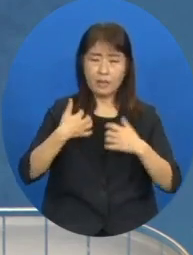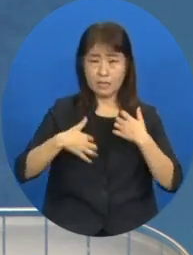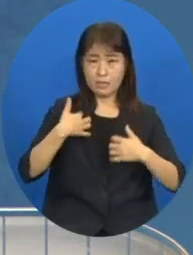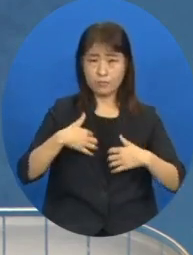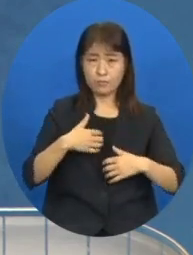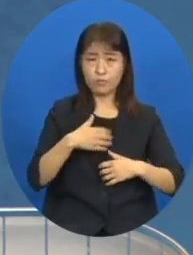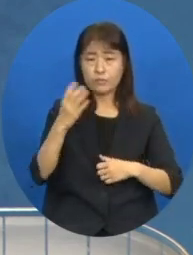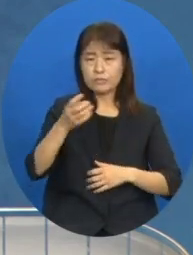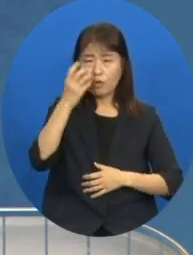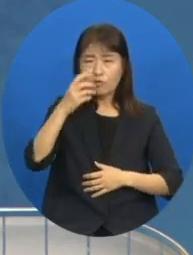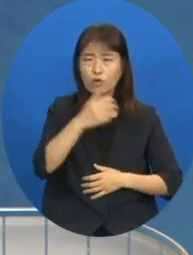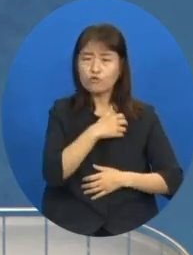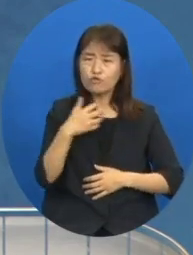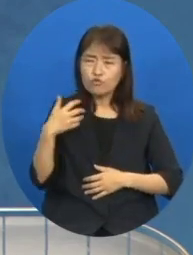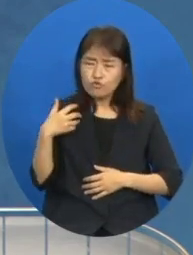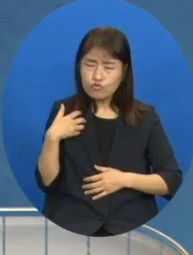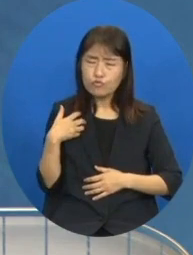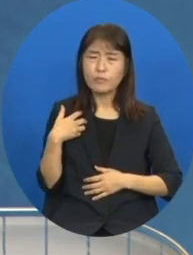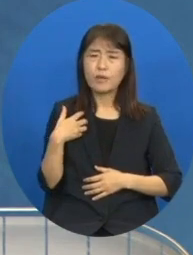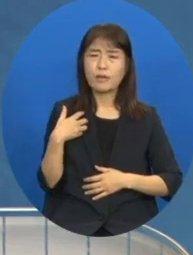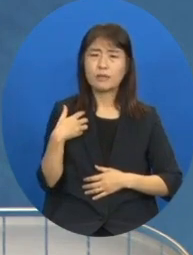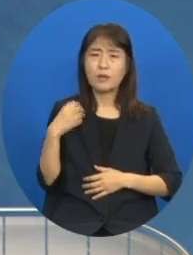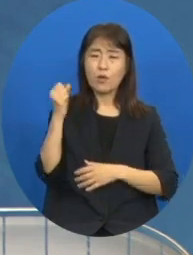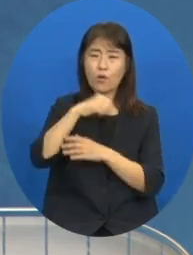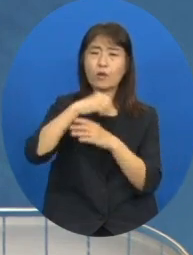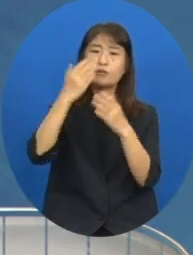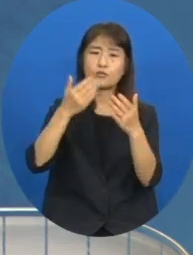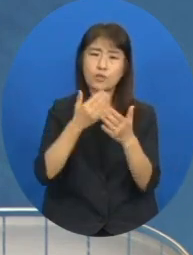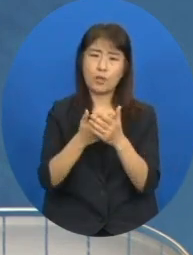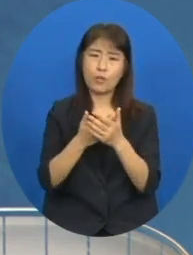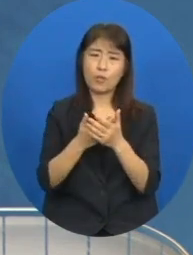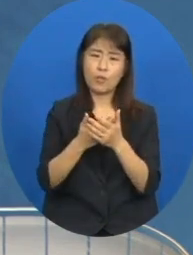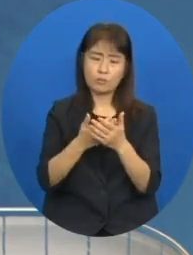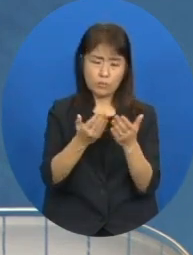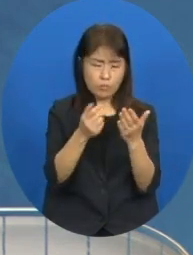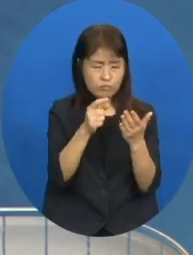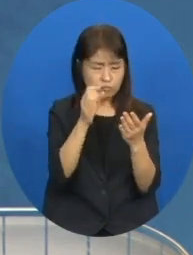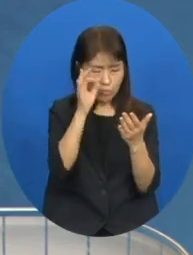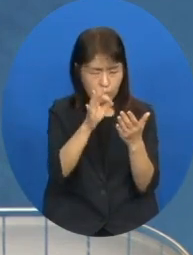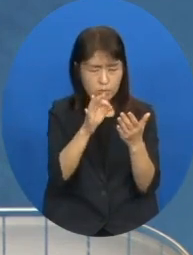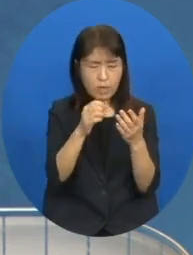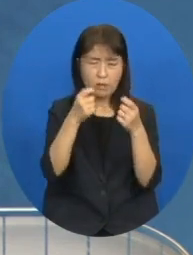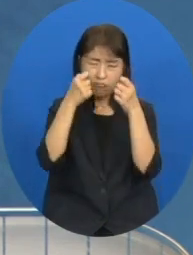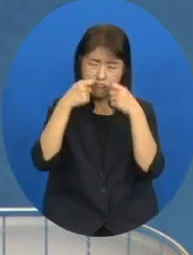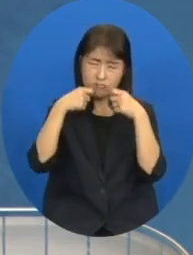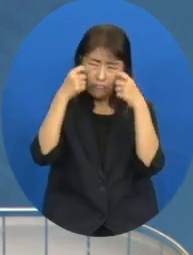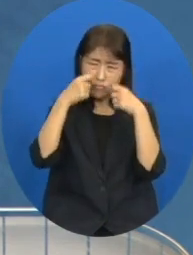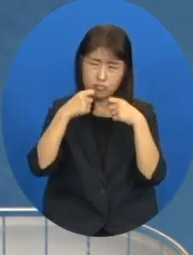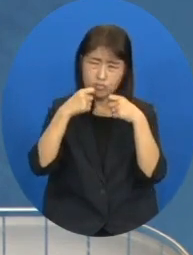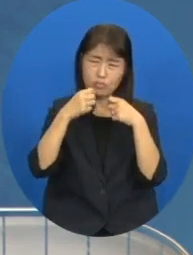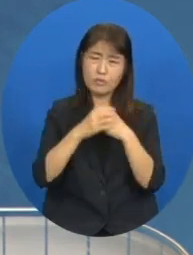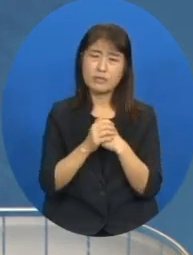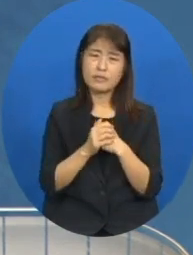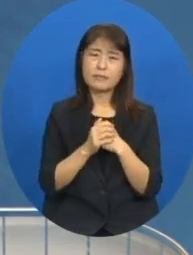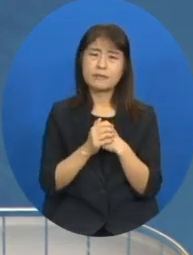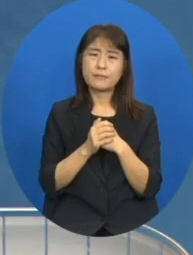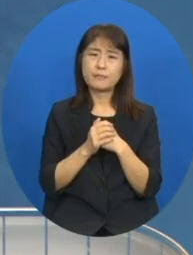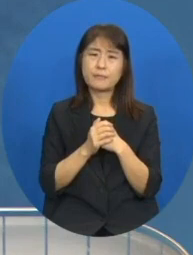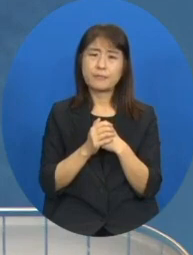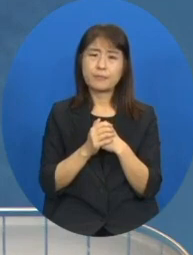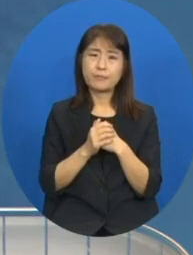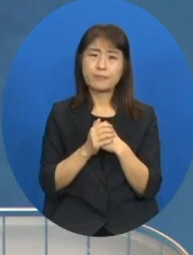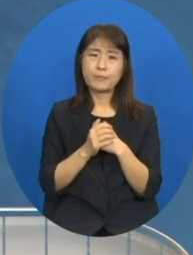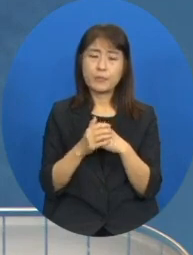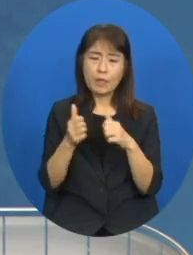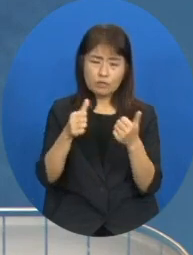주세요. 눈물이 콱 쏟아지더라고요. 그분은 하나님께서 죽을